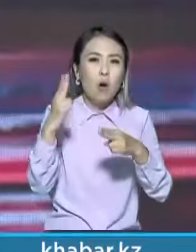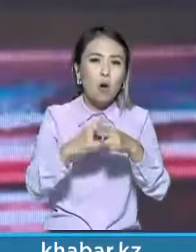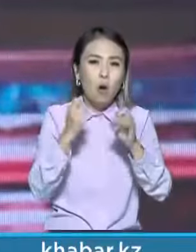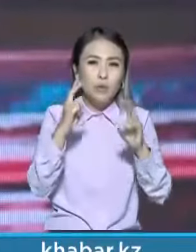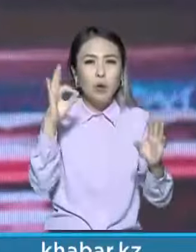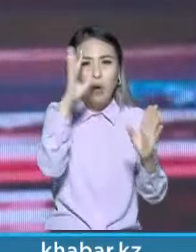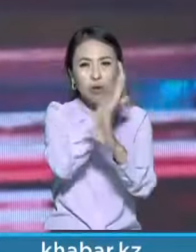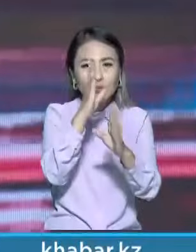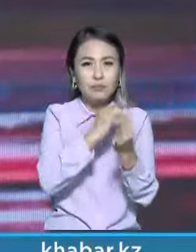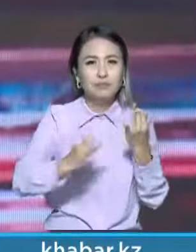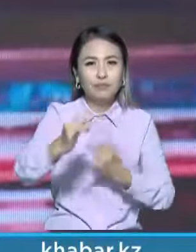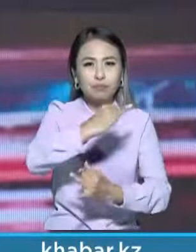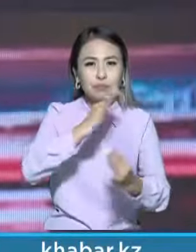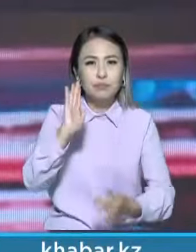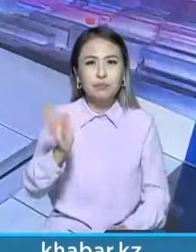мәселелері талқыланады.